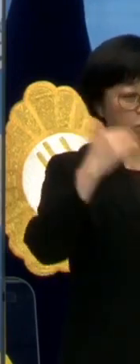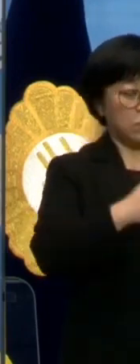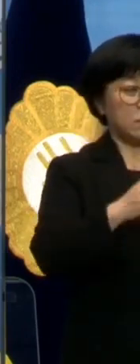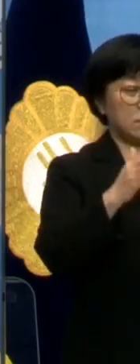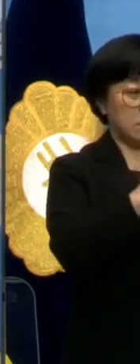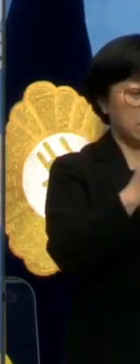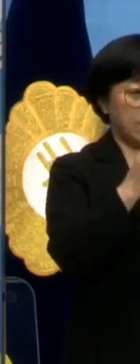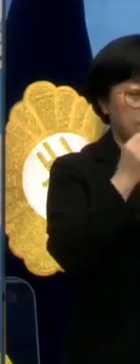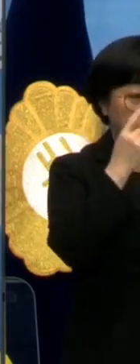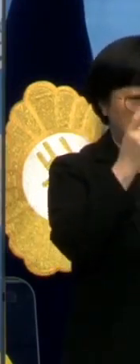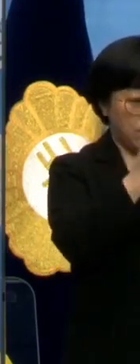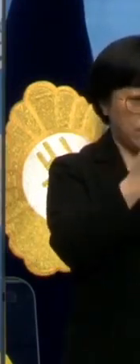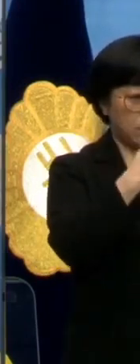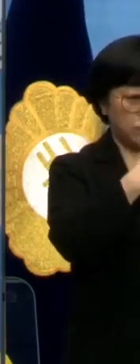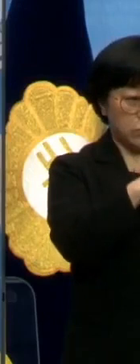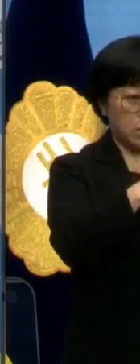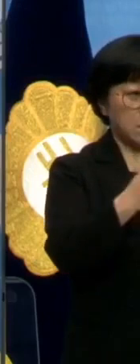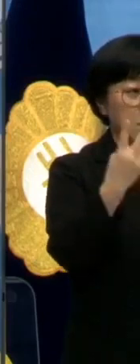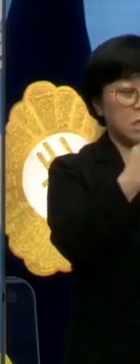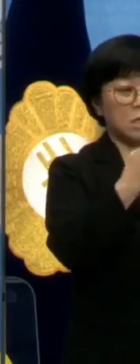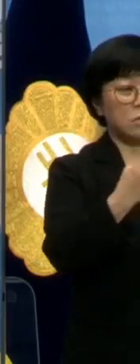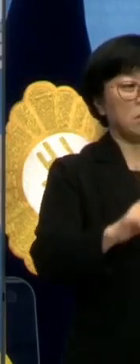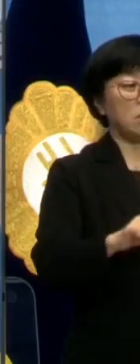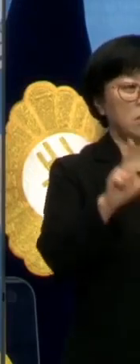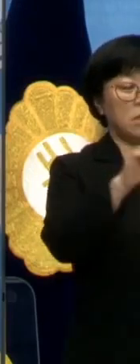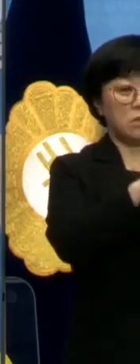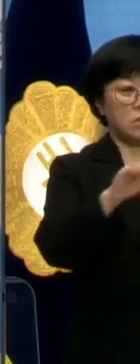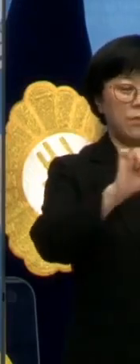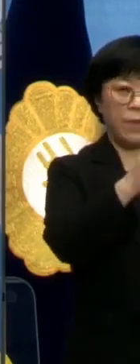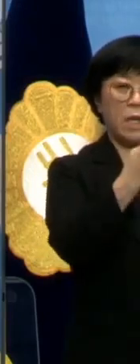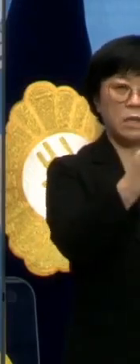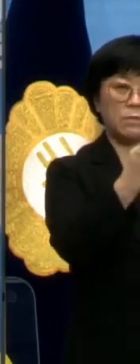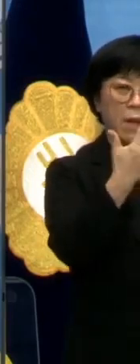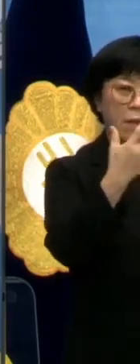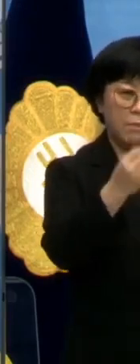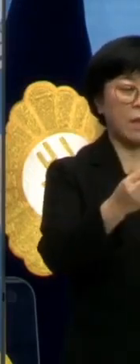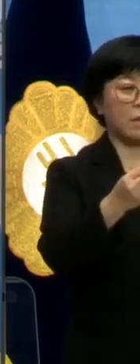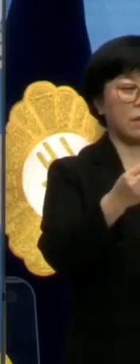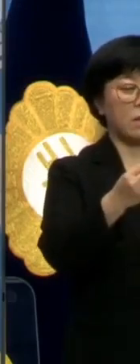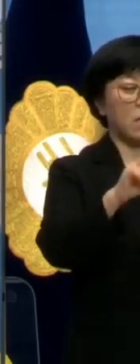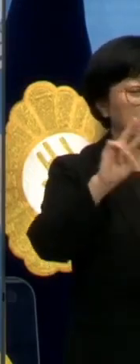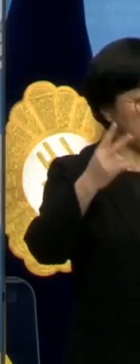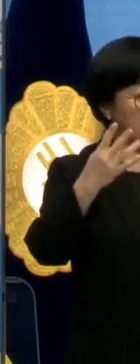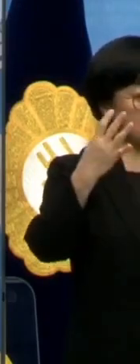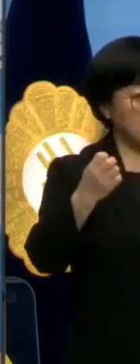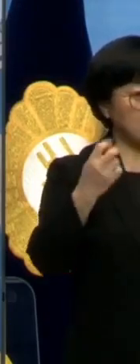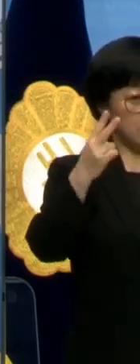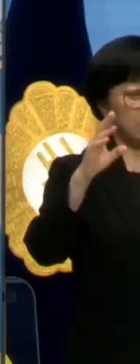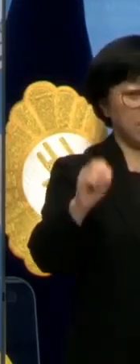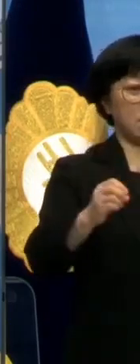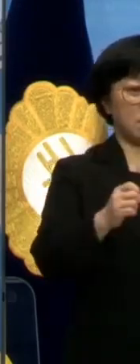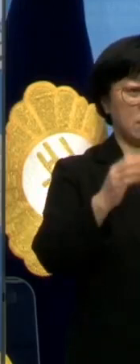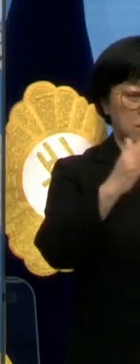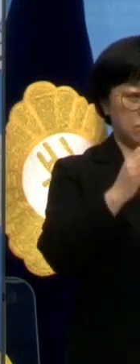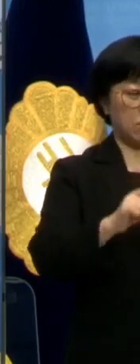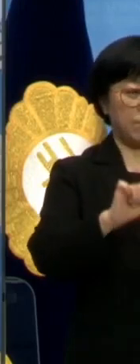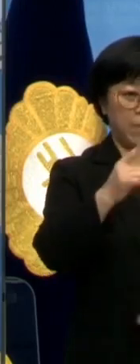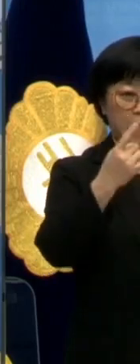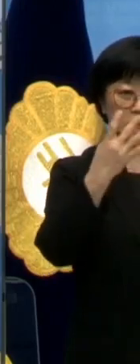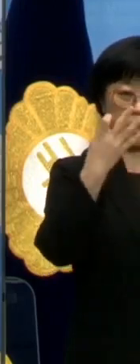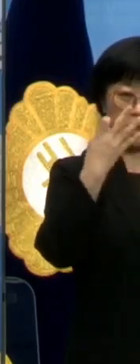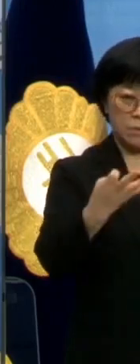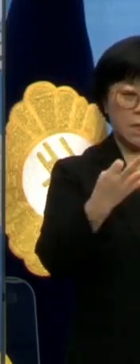주거급여 대상 가구는 2021년 기준 128만 가구에서 242만 가구로 114만이